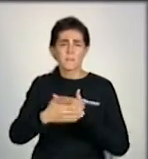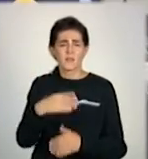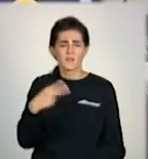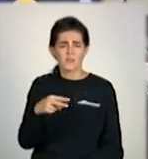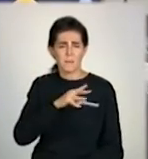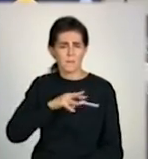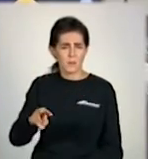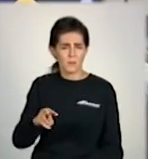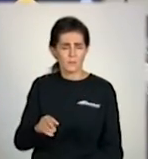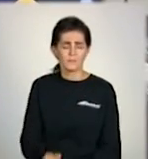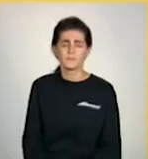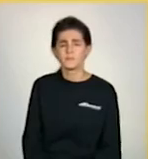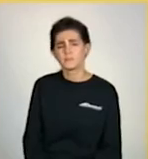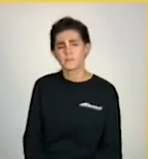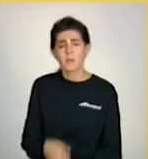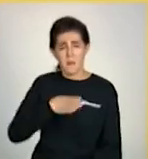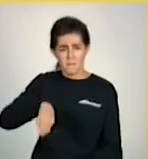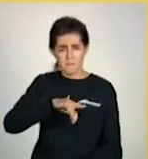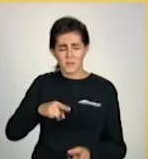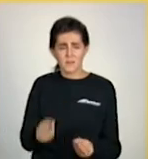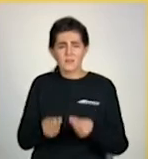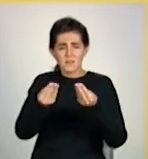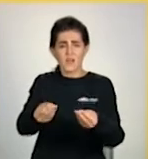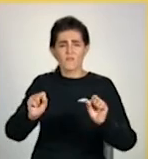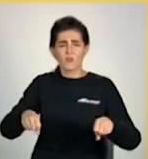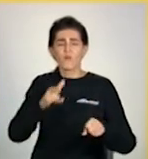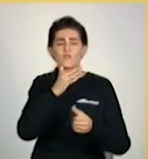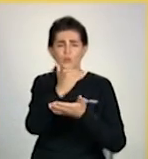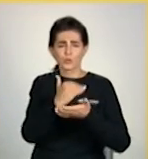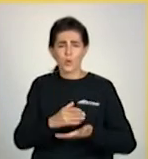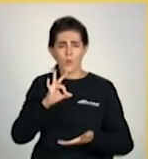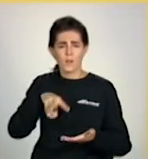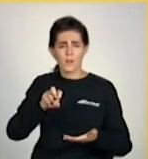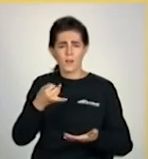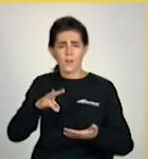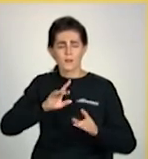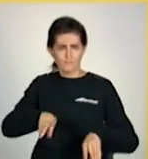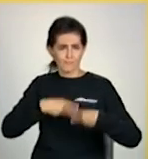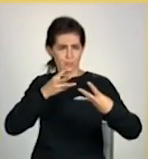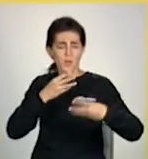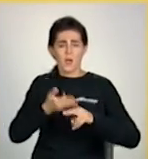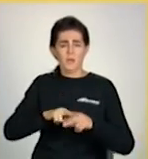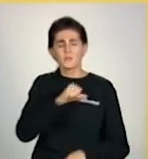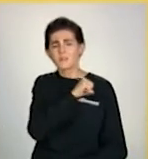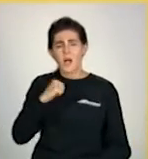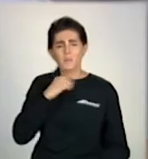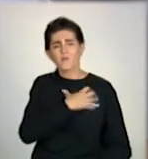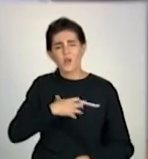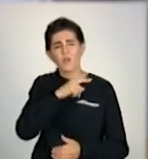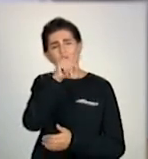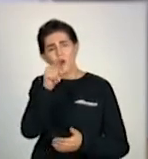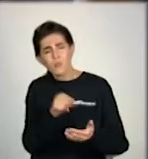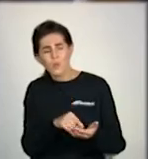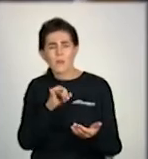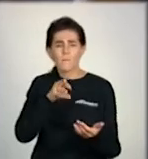20 мільйонів. Мы дали возможность каждому в режиме онлайн задать ведущим медицинским специалистам страны, а это, например,